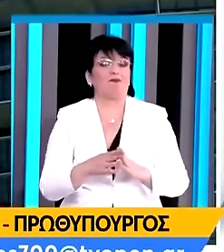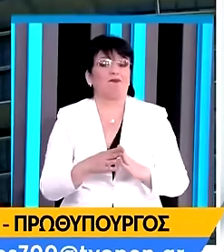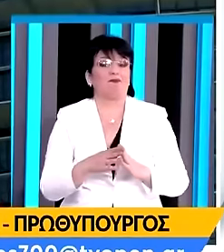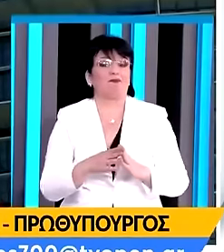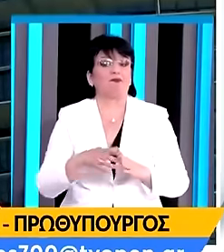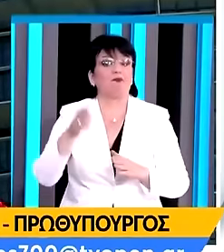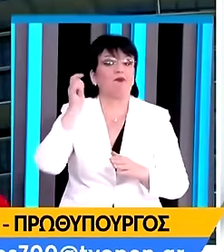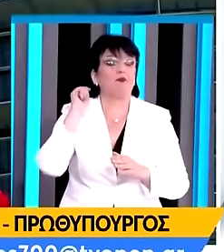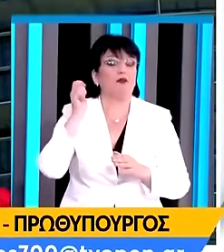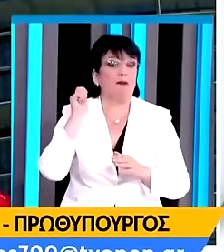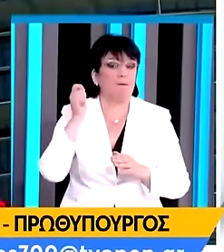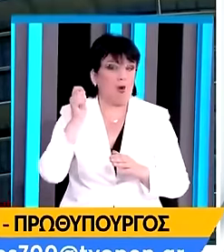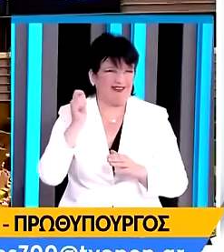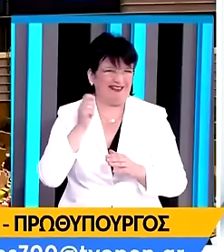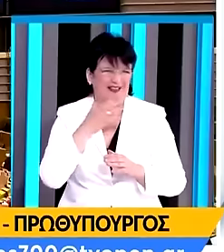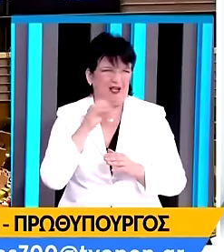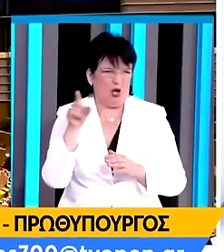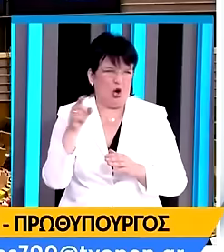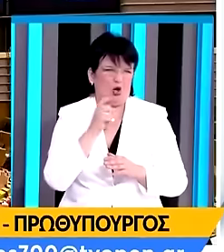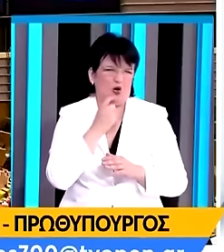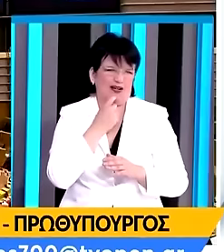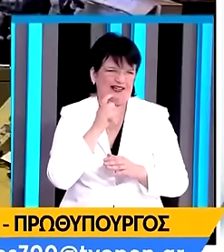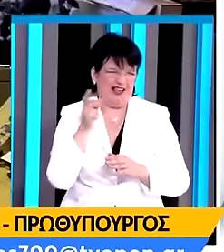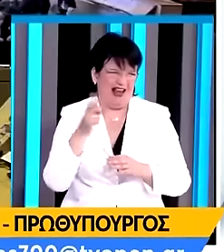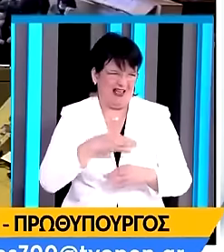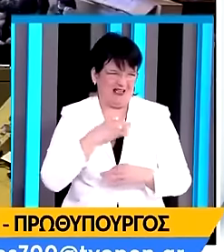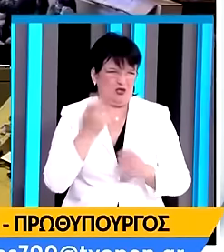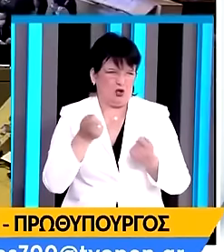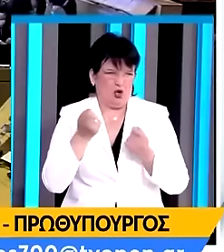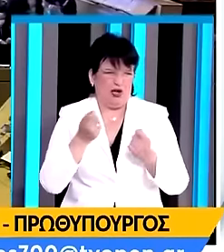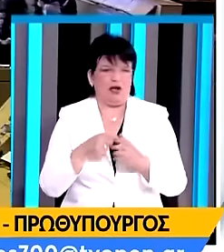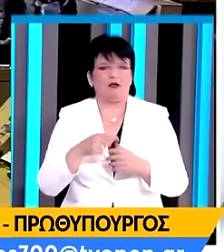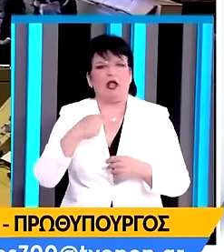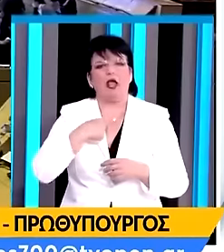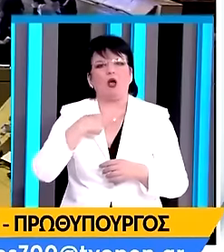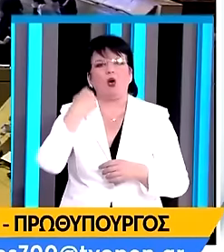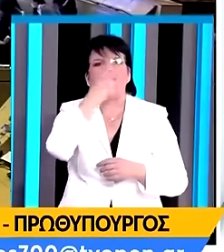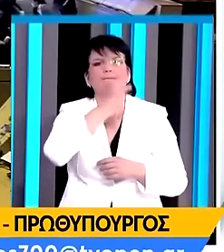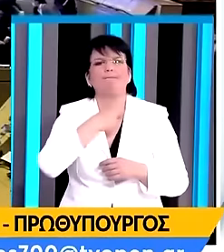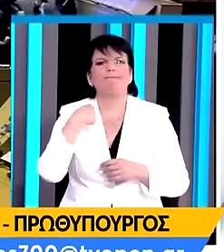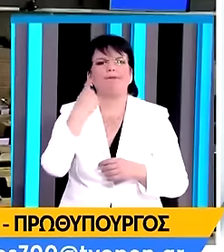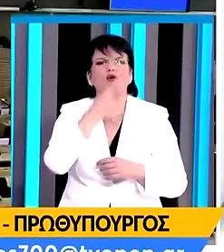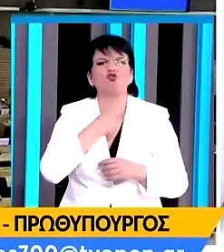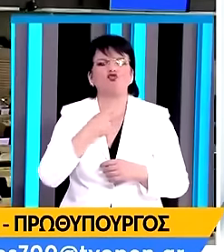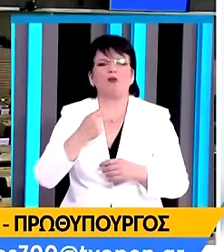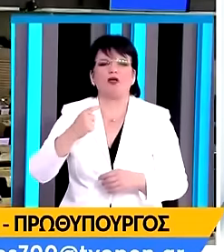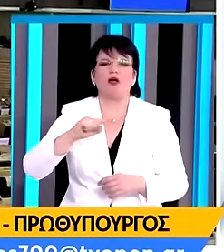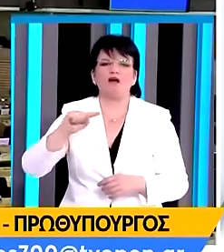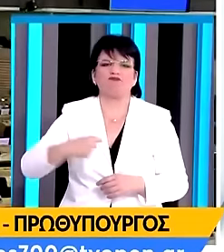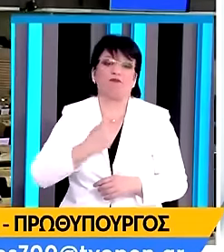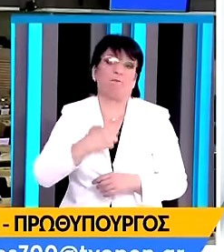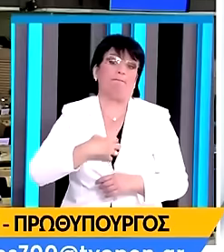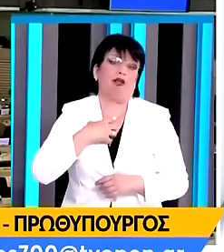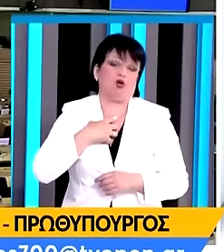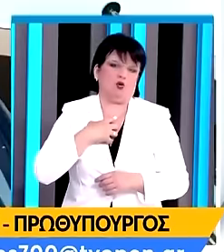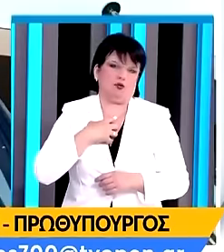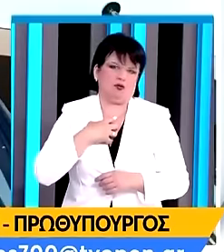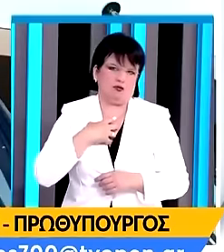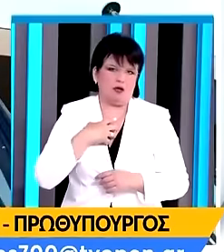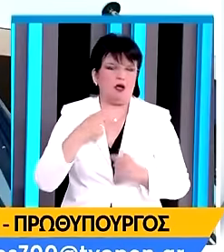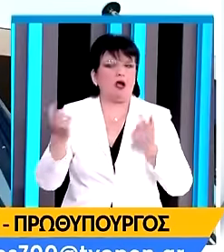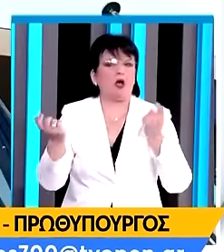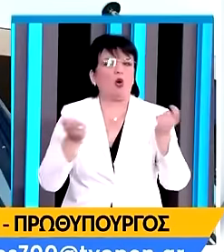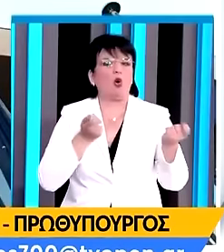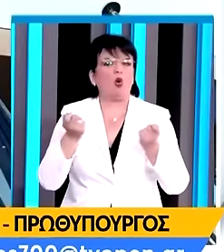Κάνει πολιτική την... κάνει αυτό, δηλαδή, ο κ. Κασελάκης. Να δώσω ένα παράδειγμα, το οποίο εμένα προσωπικά με ενόχλησε πάρα πολύ. Ναι. Οργανώνουμε